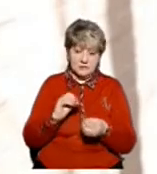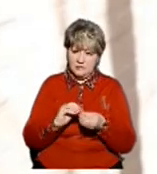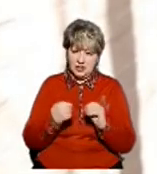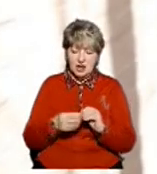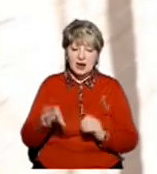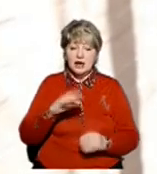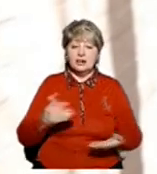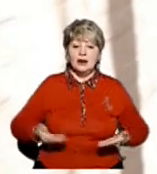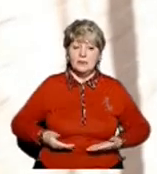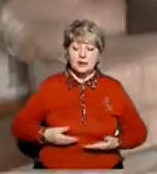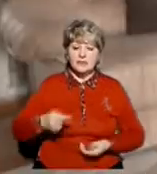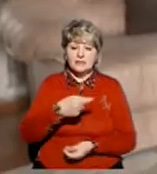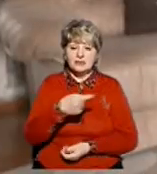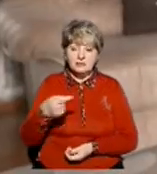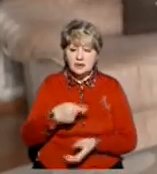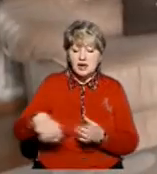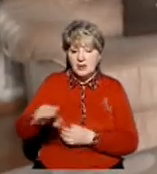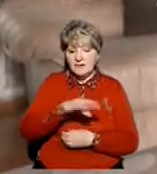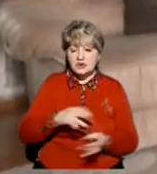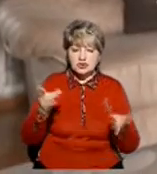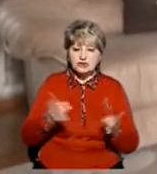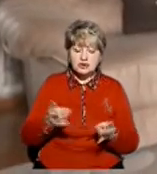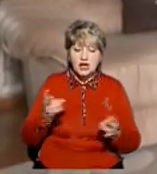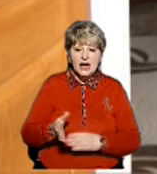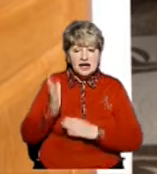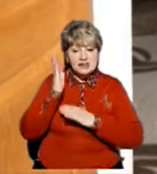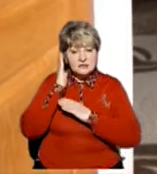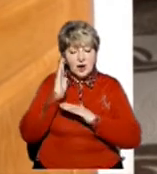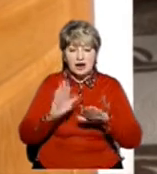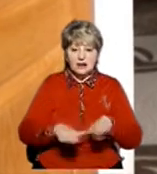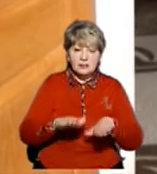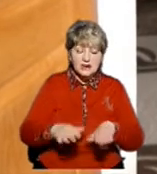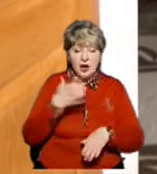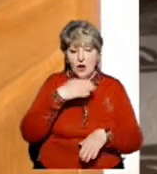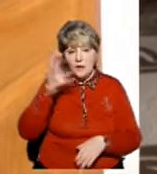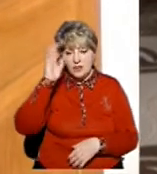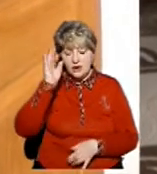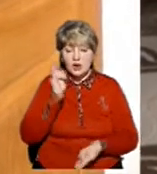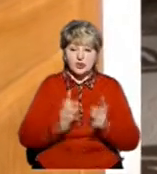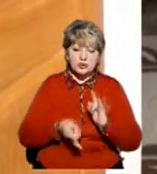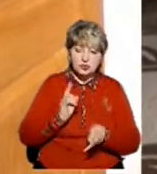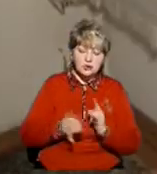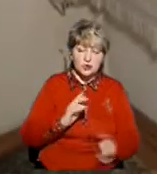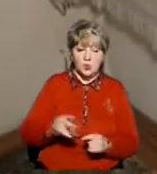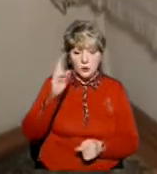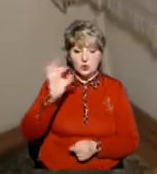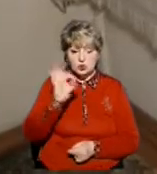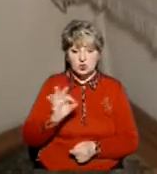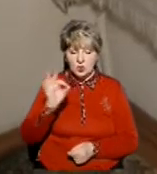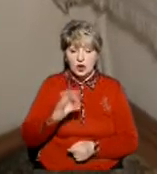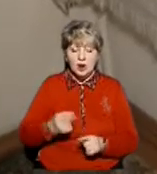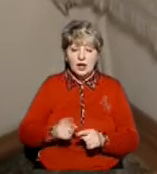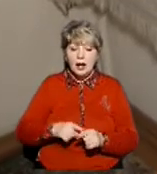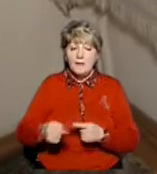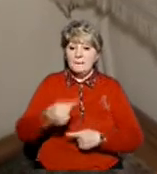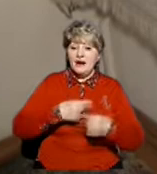Для проживання на першому поверсі все необхідне – спальні теплі місця, гаряча вода, туалет та кухня. Кілька днів тому з Черкащини додому в